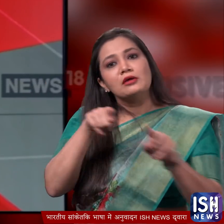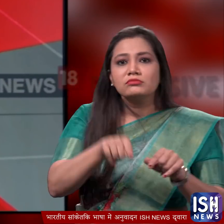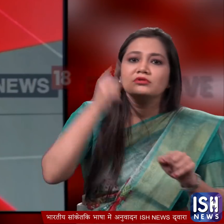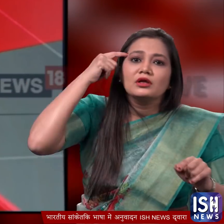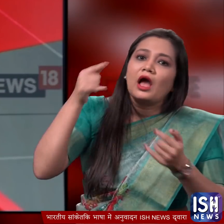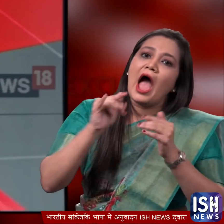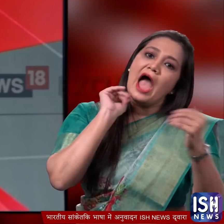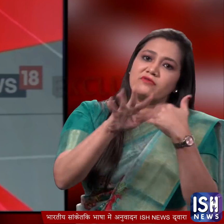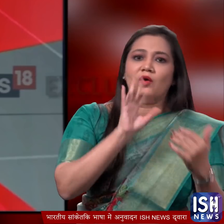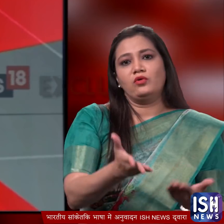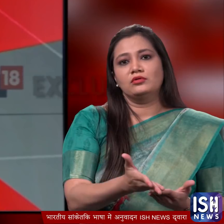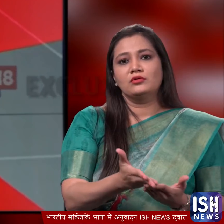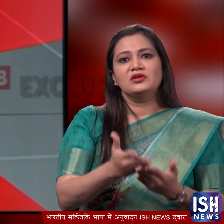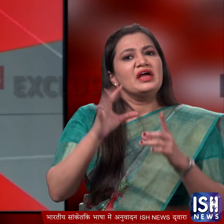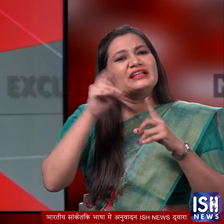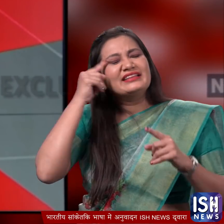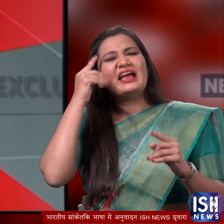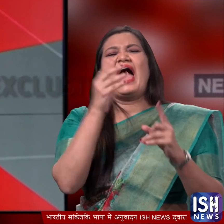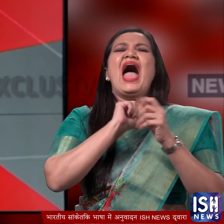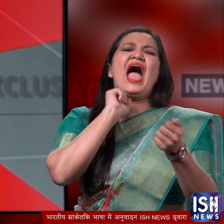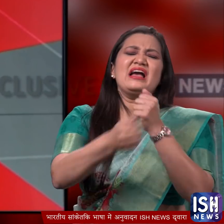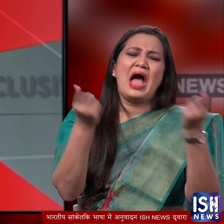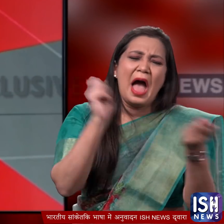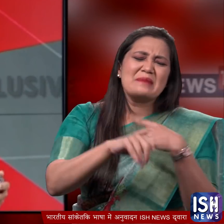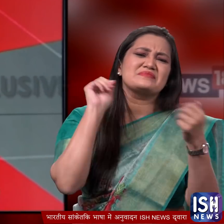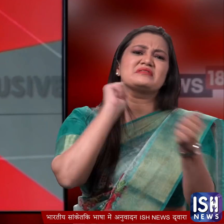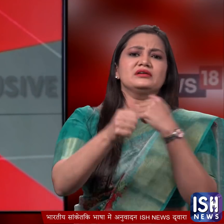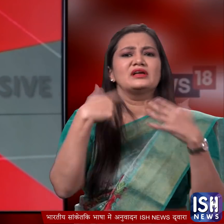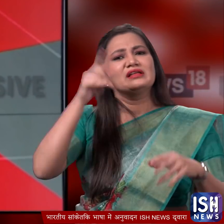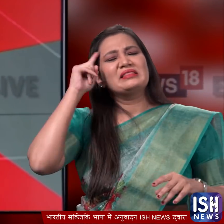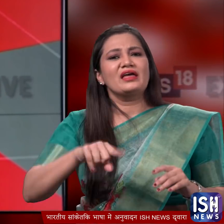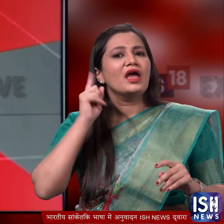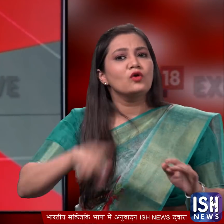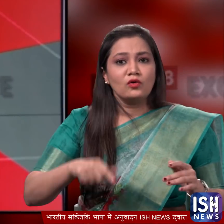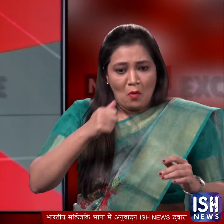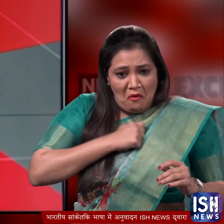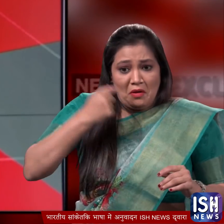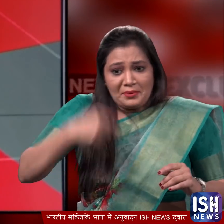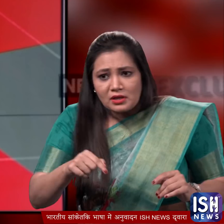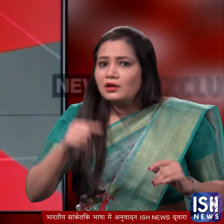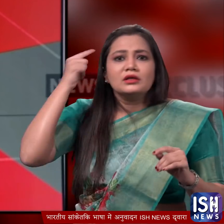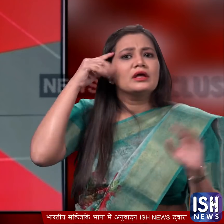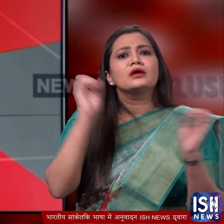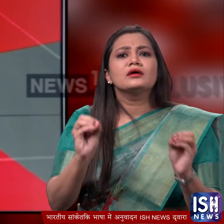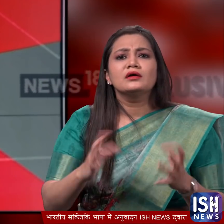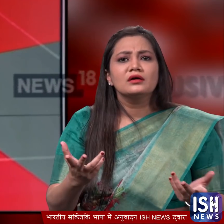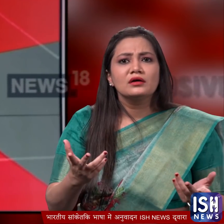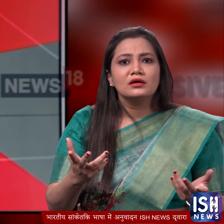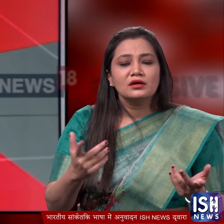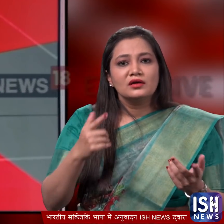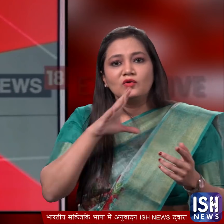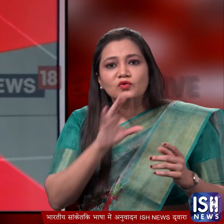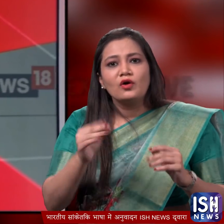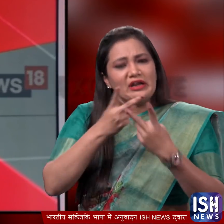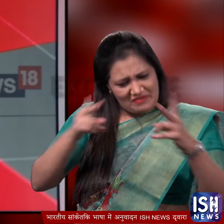हमारी लत ऐसे ही लोगों की जान लेती रहेगी और हम हादसा मानकर किस्मत को दोष देते रहेंगे। अपनी गलती तो कोई मानेंगे नहीं, क्योंकि उसी पर पर्दा